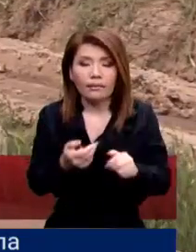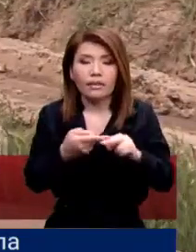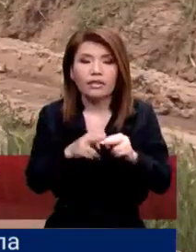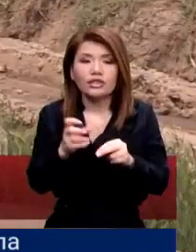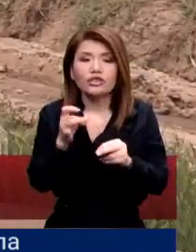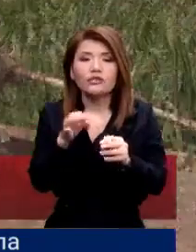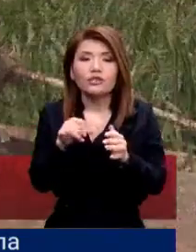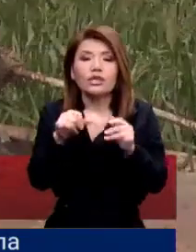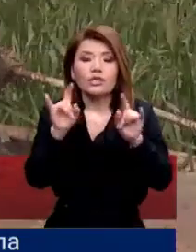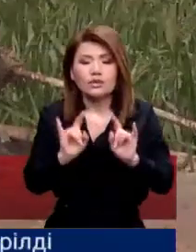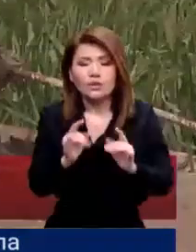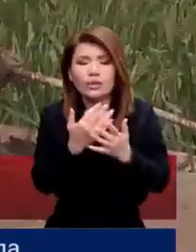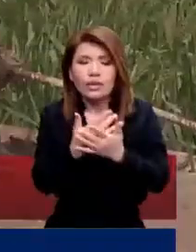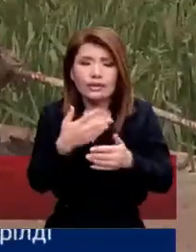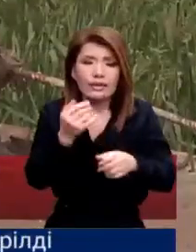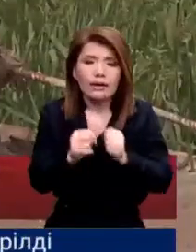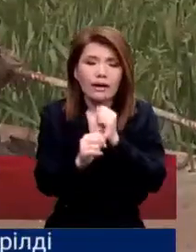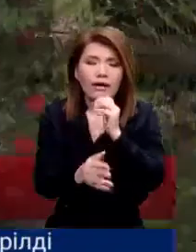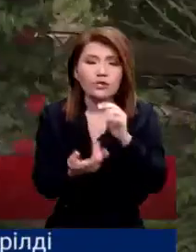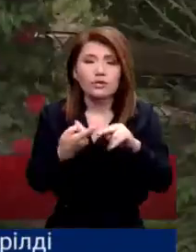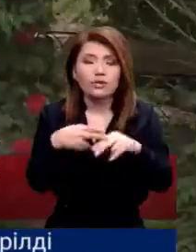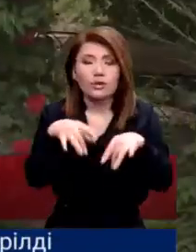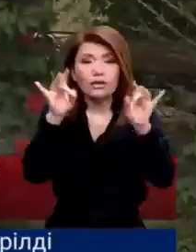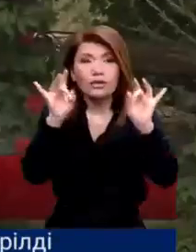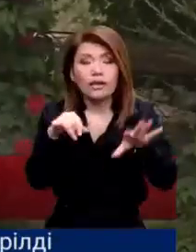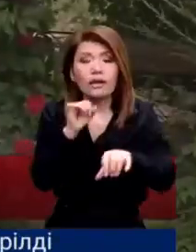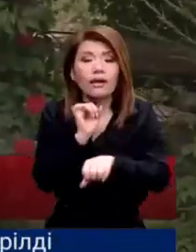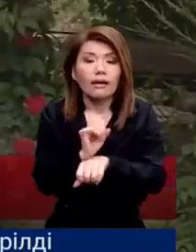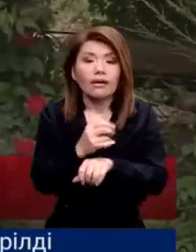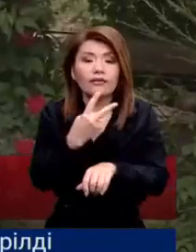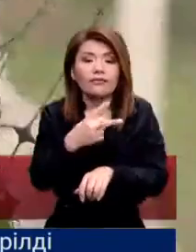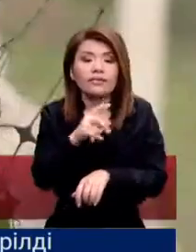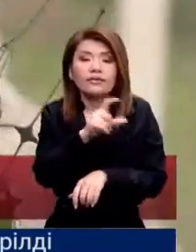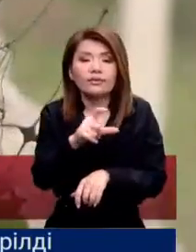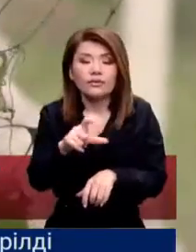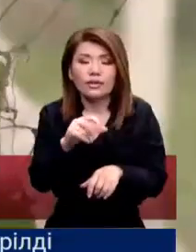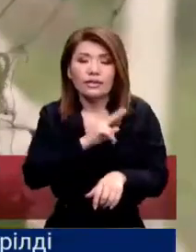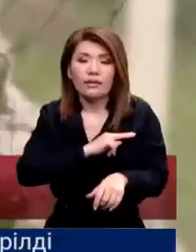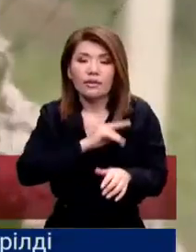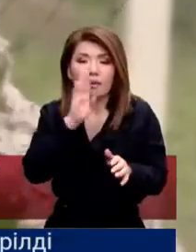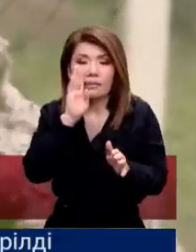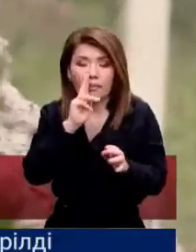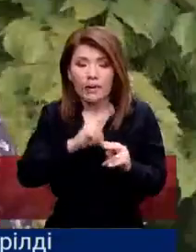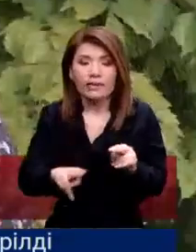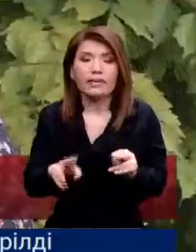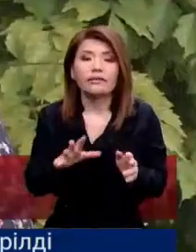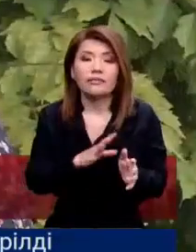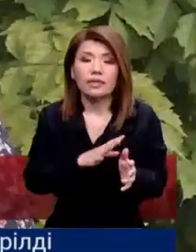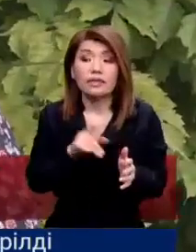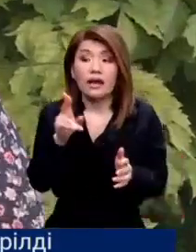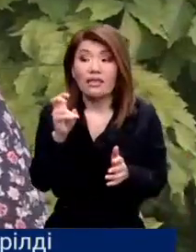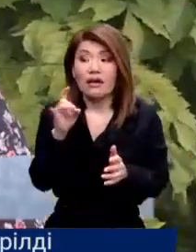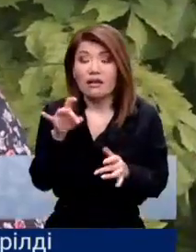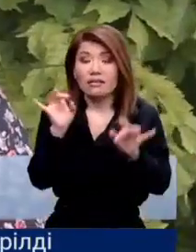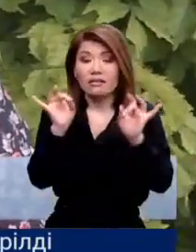ісініп жарамай қалыпты. Ал тойхана жұмысын тоқтатқан, мұнда еңбек ететін 20-ға жуық азамат жұмыссыз қалған. Осы қанағат кафесінде істеп